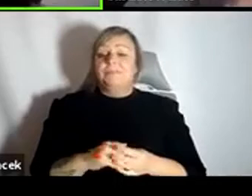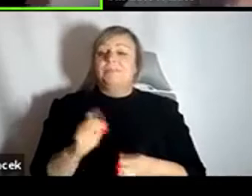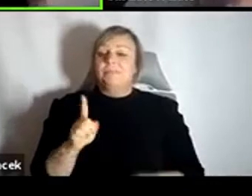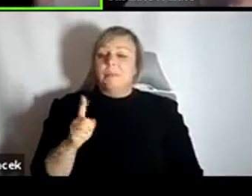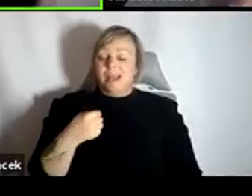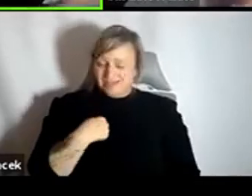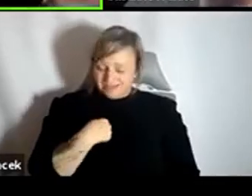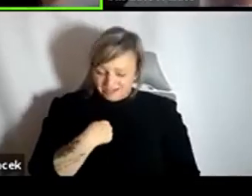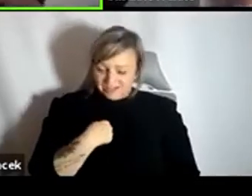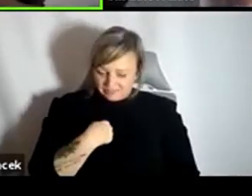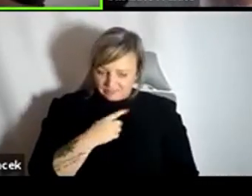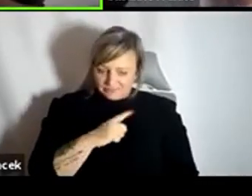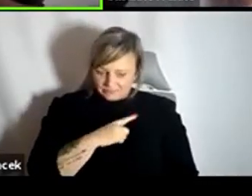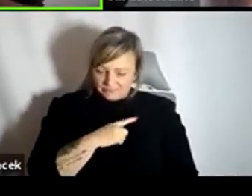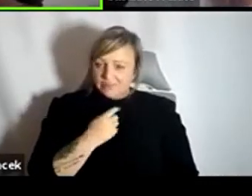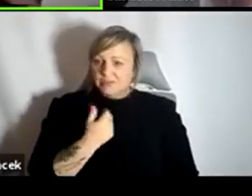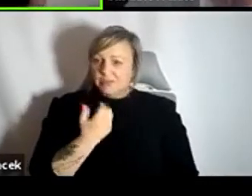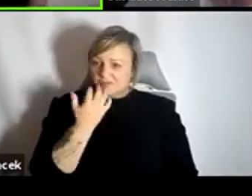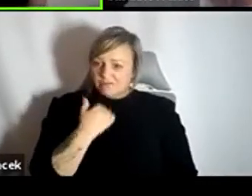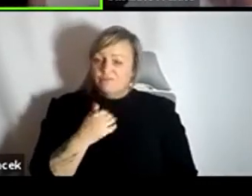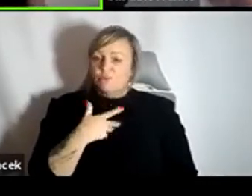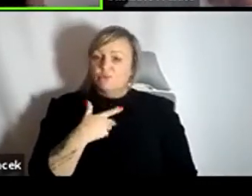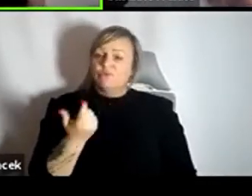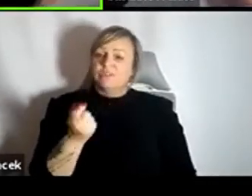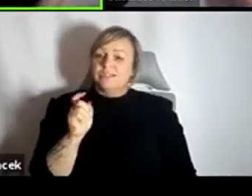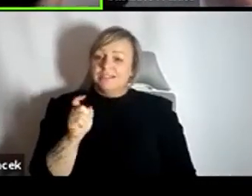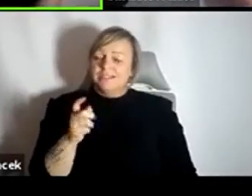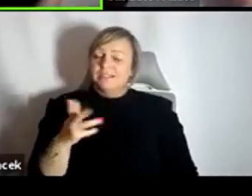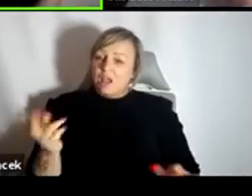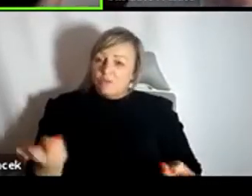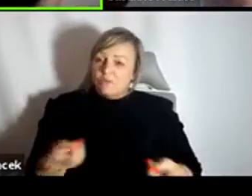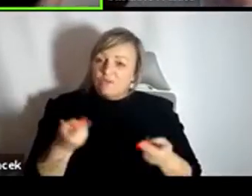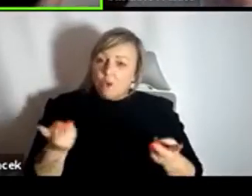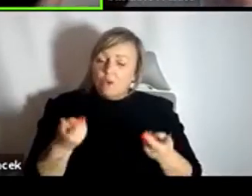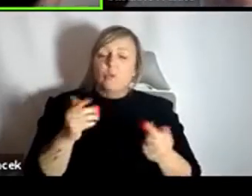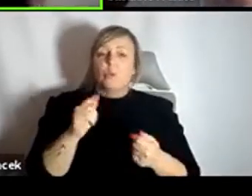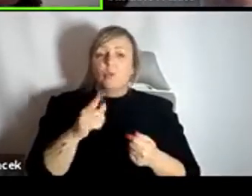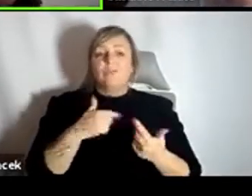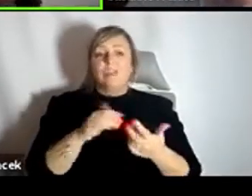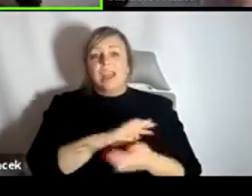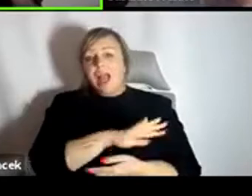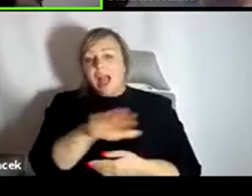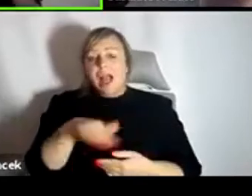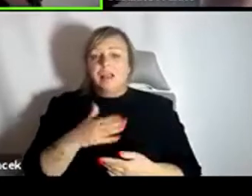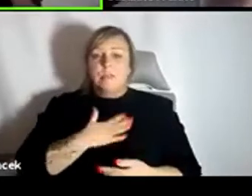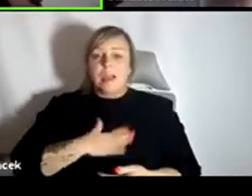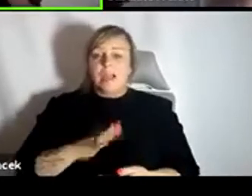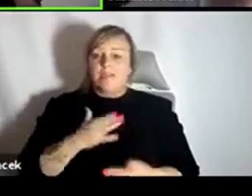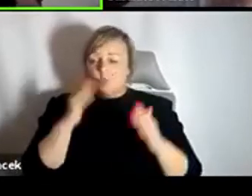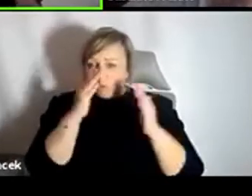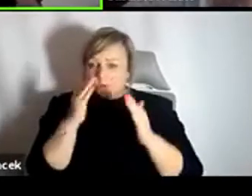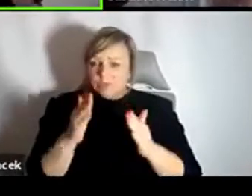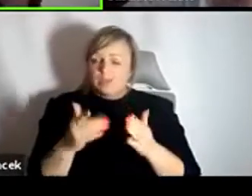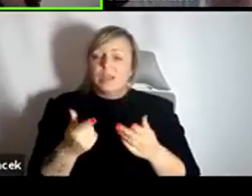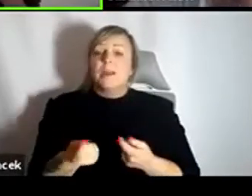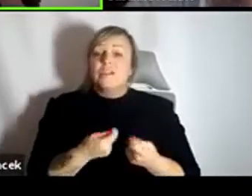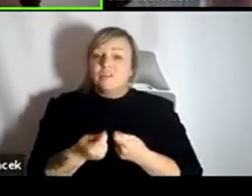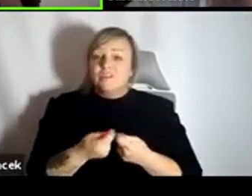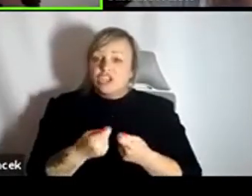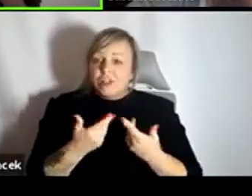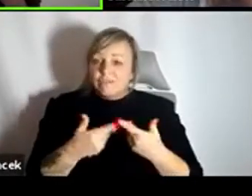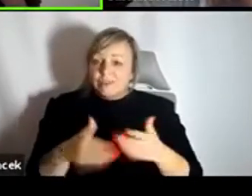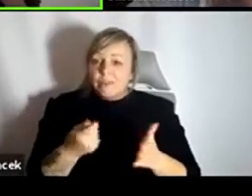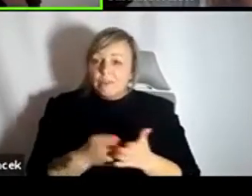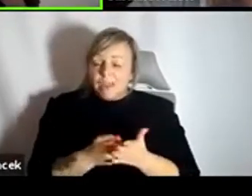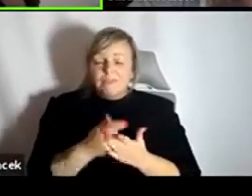mir ja wünschen, wenn wir dann wieder bei radikalen Forderungen wären, dass Gemeinwohlorientierung und wirtschaftlicher Mehrwert endlich mal angefangen werden,